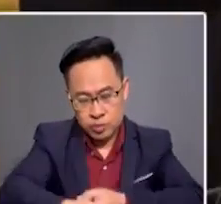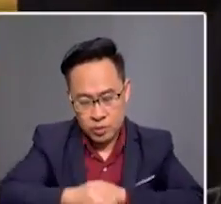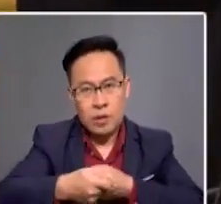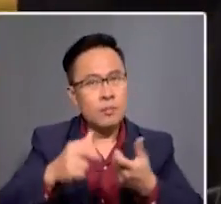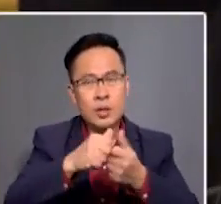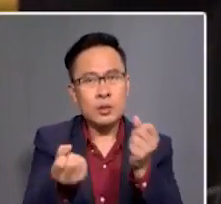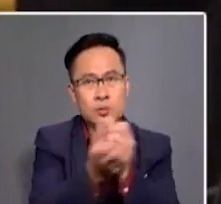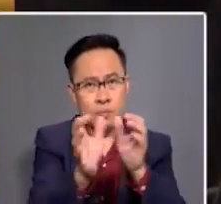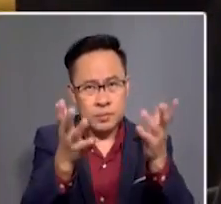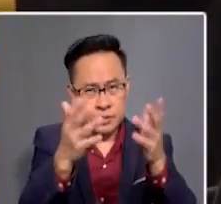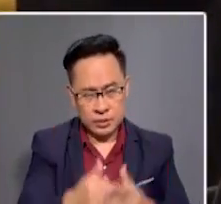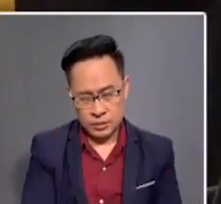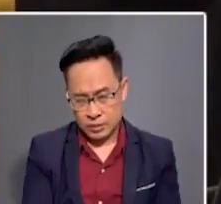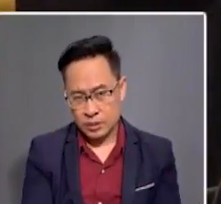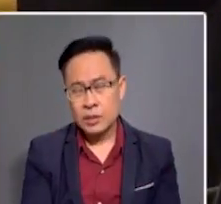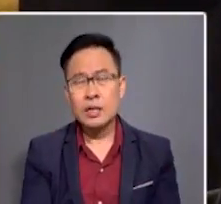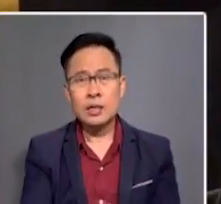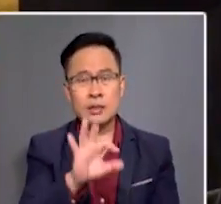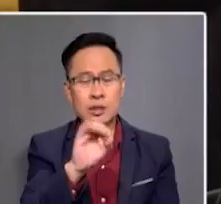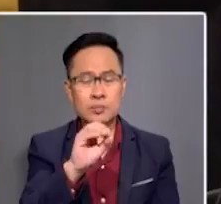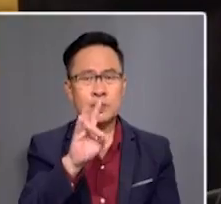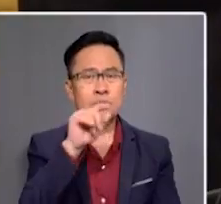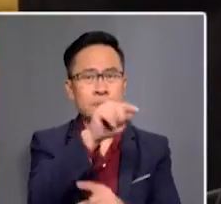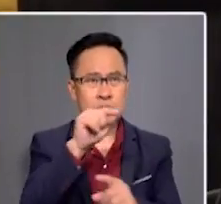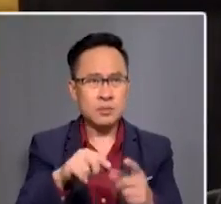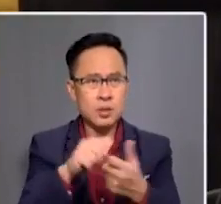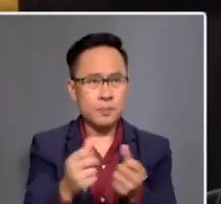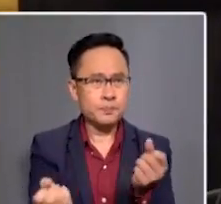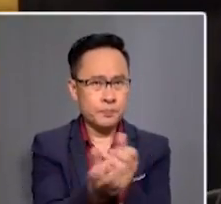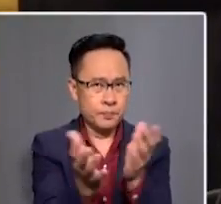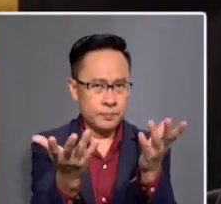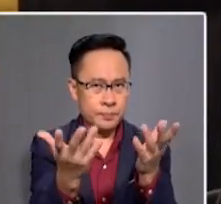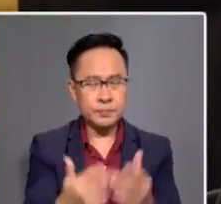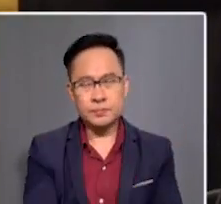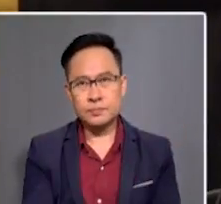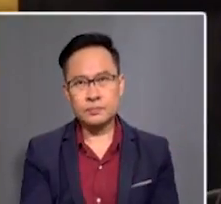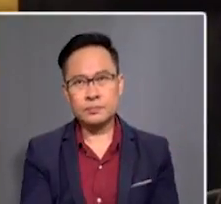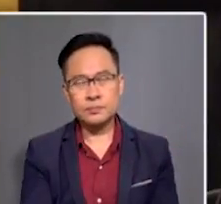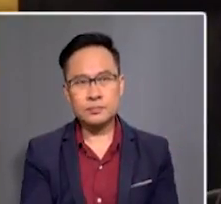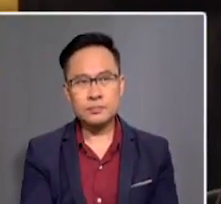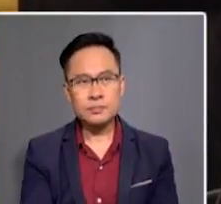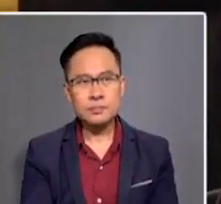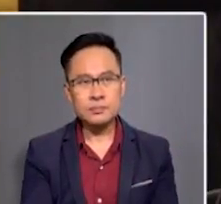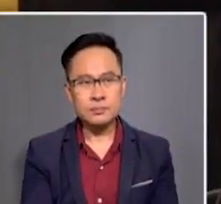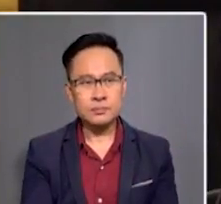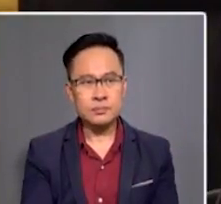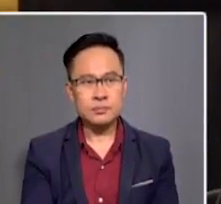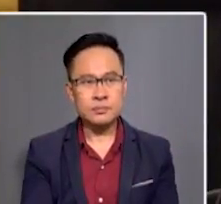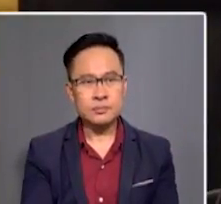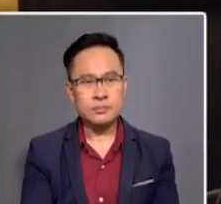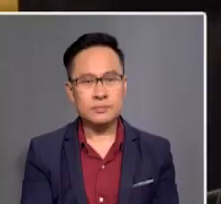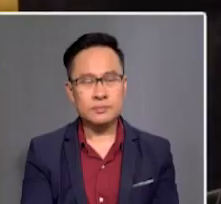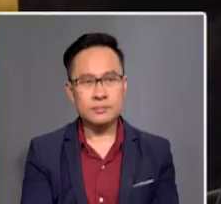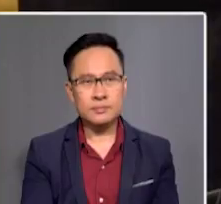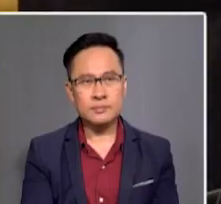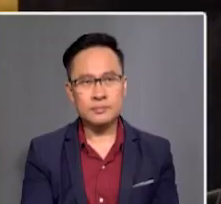ใหญ่ถึง97%ที่จะไม่ได้รับผลกระทบจึงคิดว่าไม่น่าจะมีปัญหาเกิดขึ้นได้ค่ะ ผู้เสียภาษีเกิน